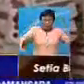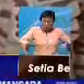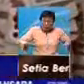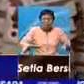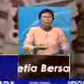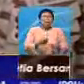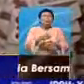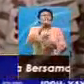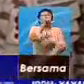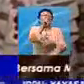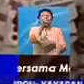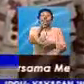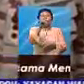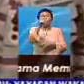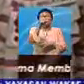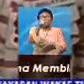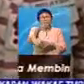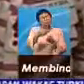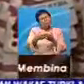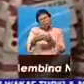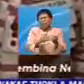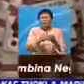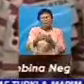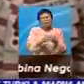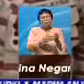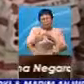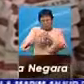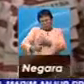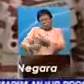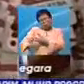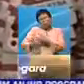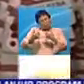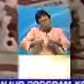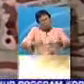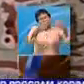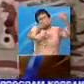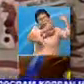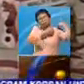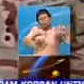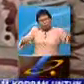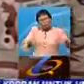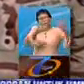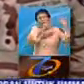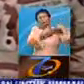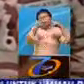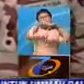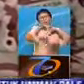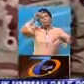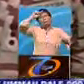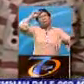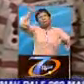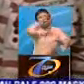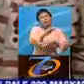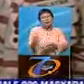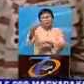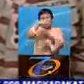dan namun demikian mereka tidak pernah mengabaikan tanggungjawab kepada Allah Subhanahu Wa Taala, dan